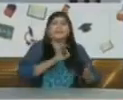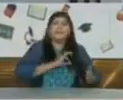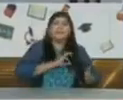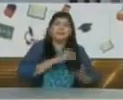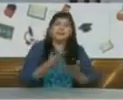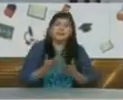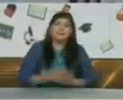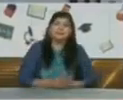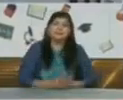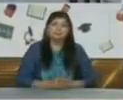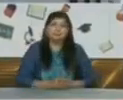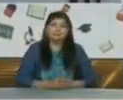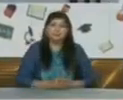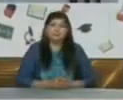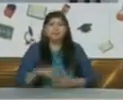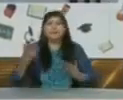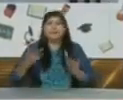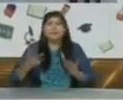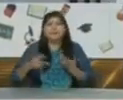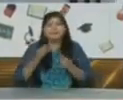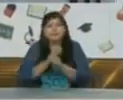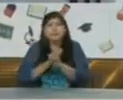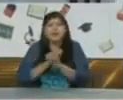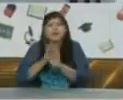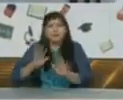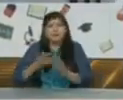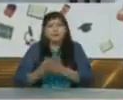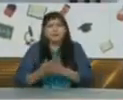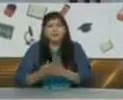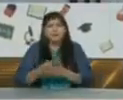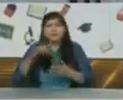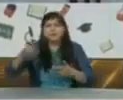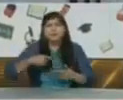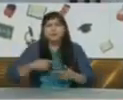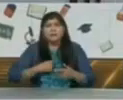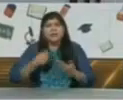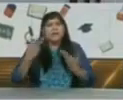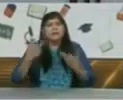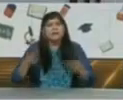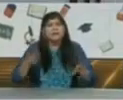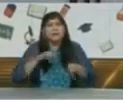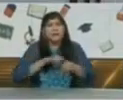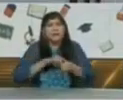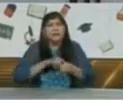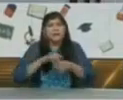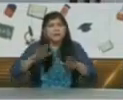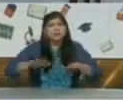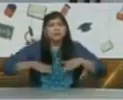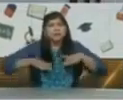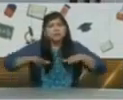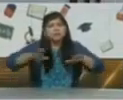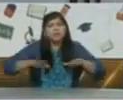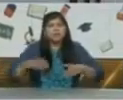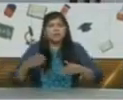या फिर मैं कोई काम भी कर रहा हूं, तो अपने खाली समय में झूले पर बैठकर,